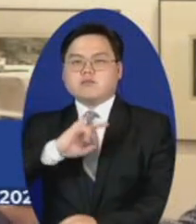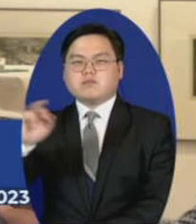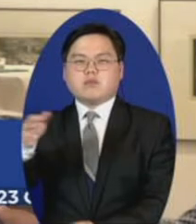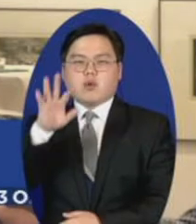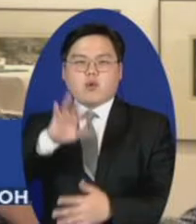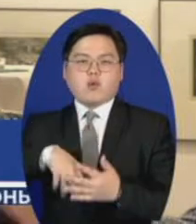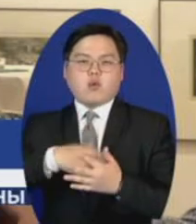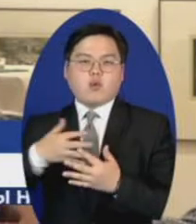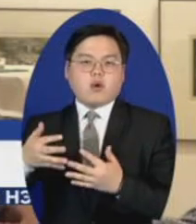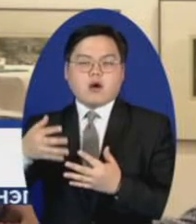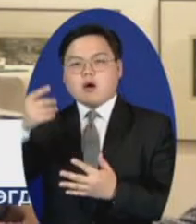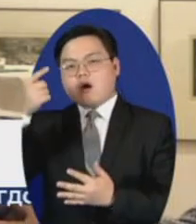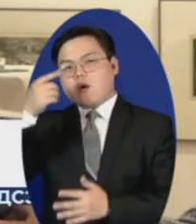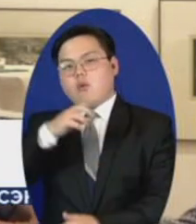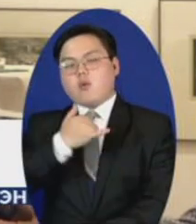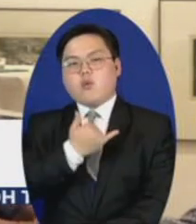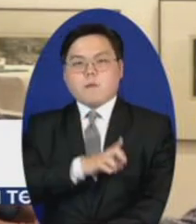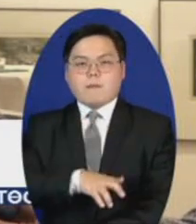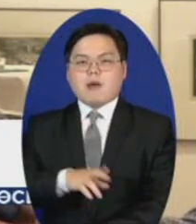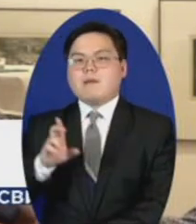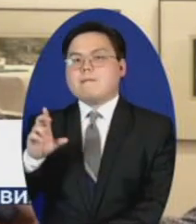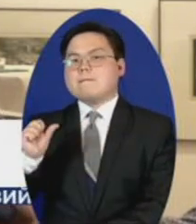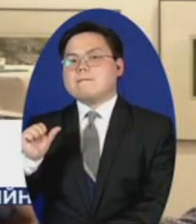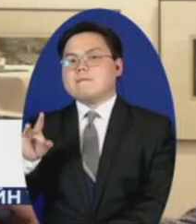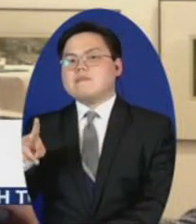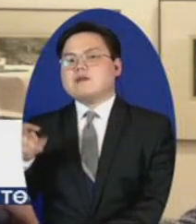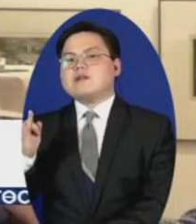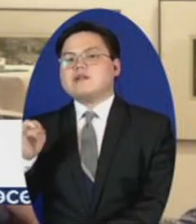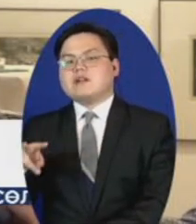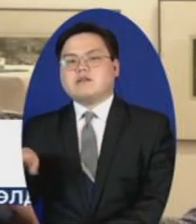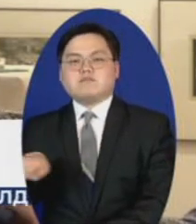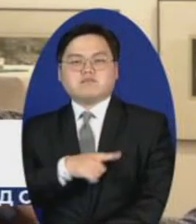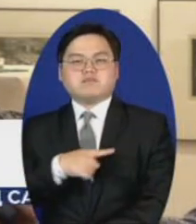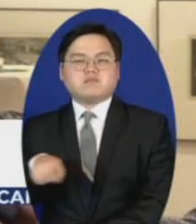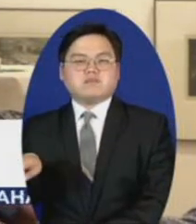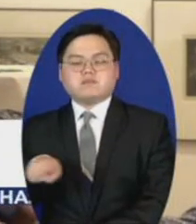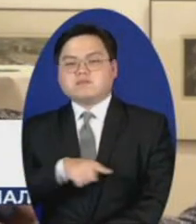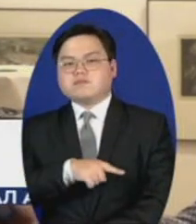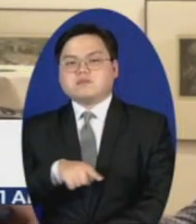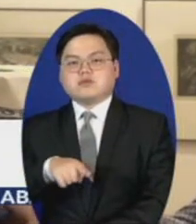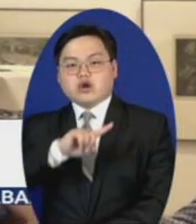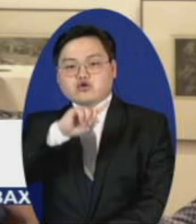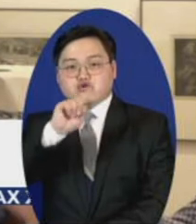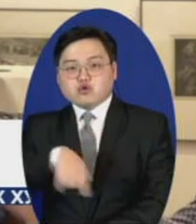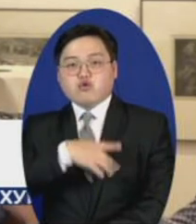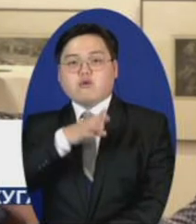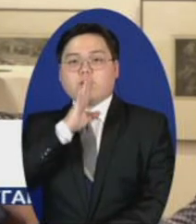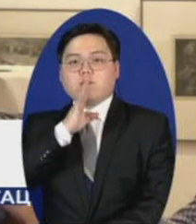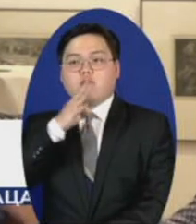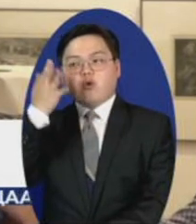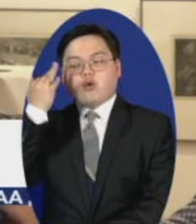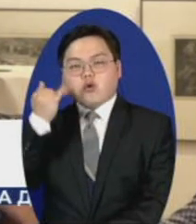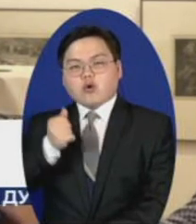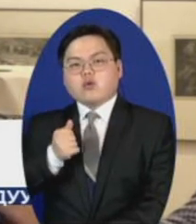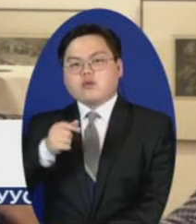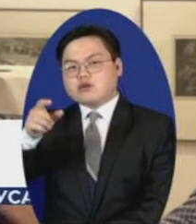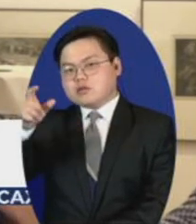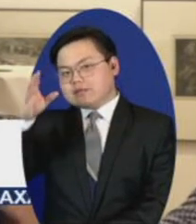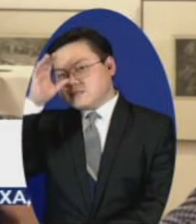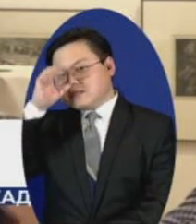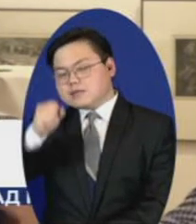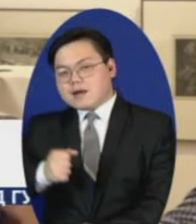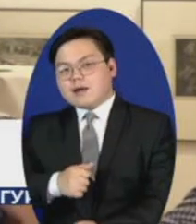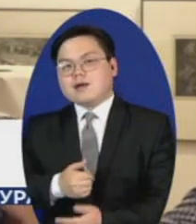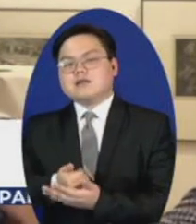юм бол Улаанбаатар Берлин Берлин Улаанбаатар гэсэн чиглэл нисэх одоо зөвшөөрлийг бол ойрын хугацаанд ерөнхийдөө дайчлалын хүрээнд